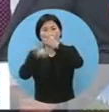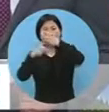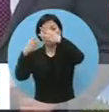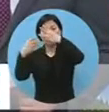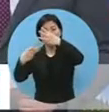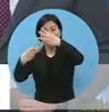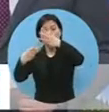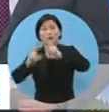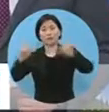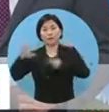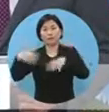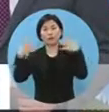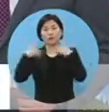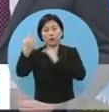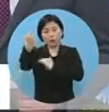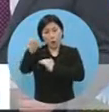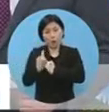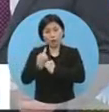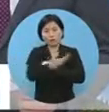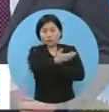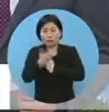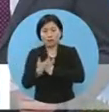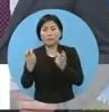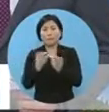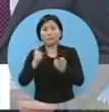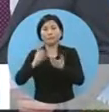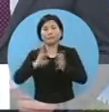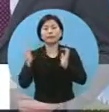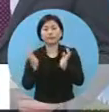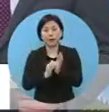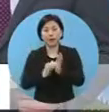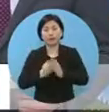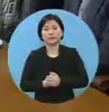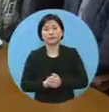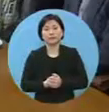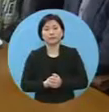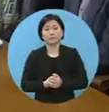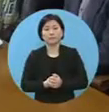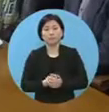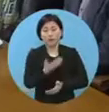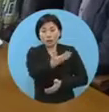13일 전남도청을 방문해 이전 방안을 협의했습니다.